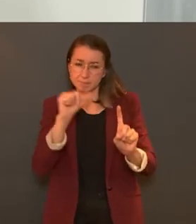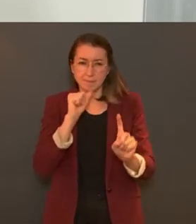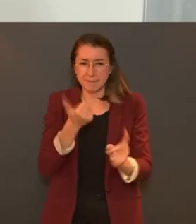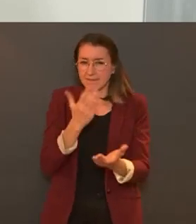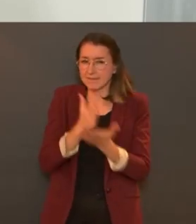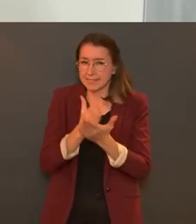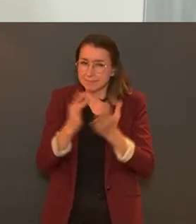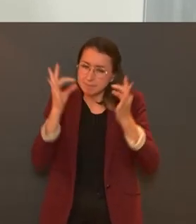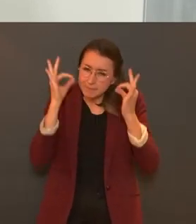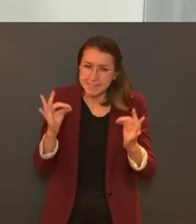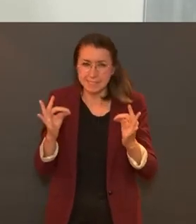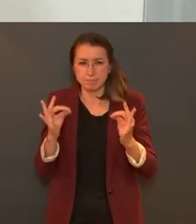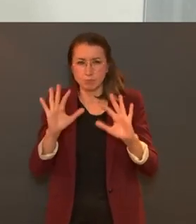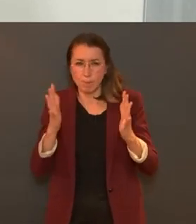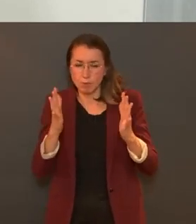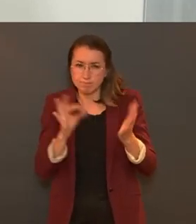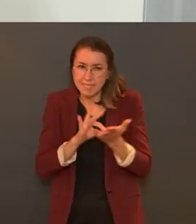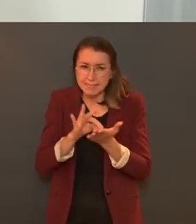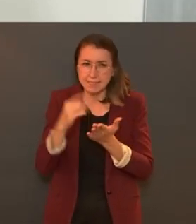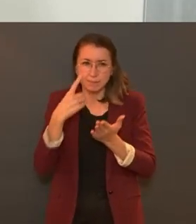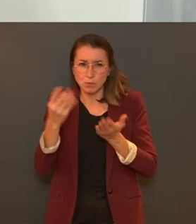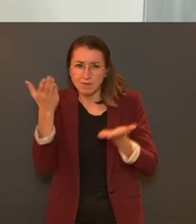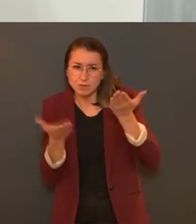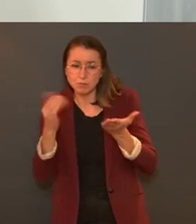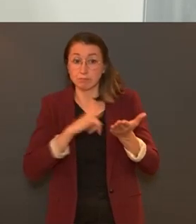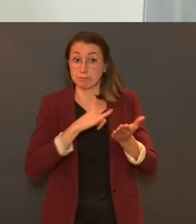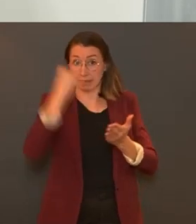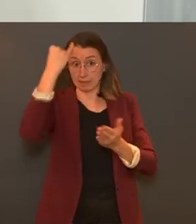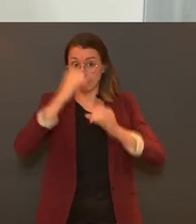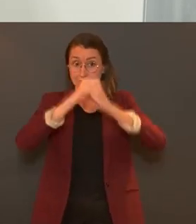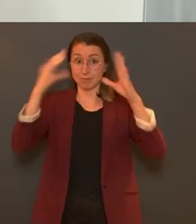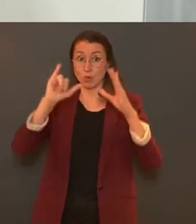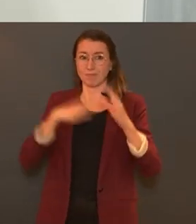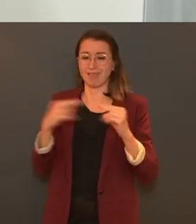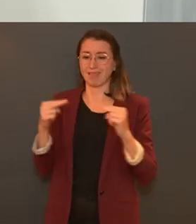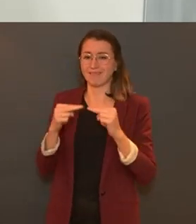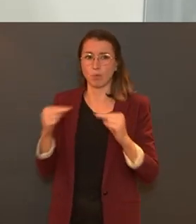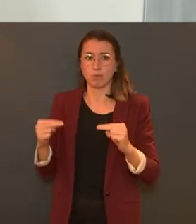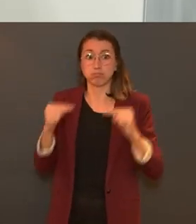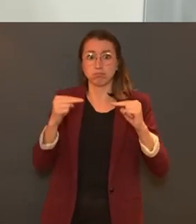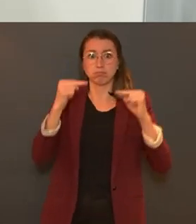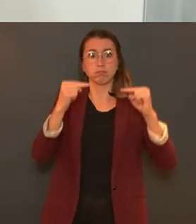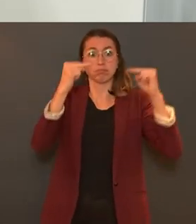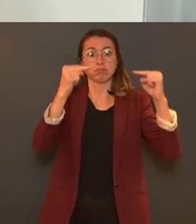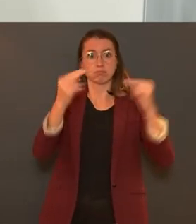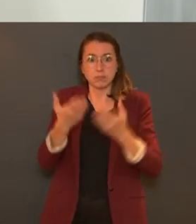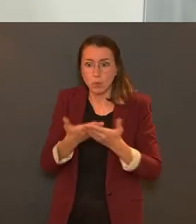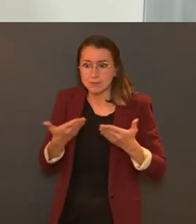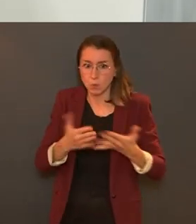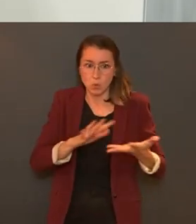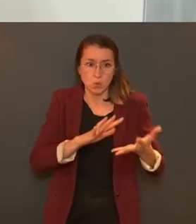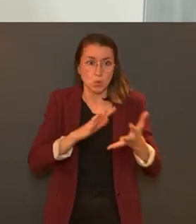baromètre fonctionnera en tout cas selon un système de paliers, et c'est assez simple. Plus la situation s'aggrave, plus des